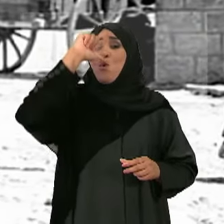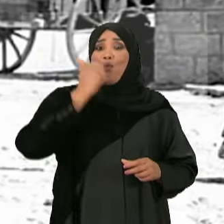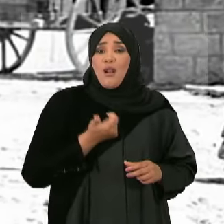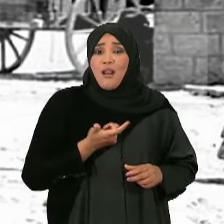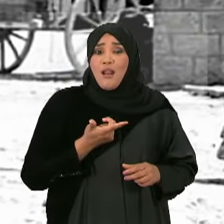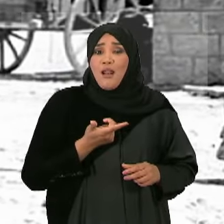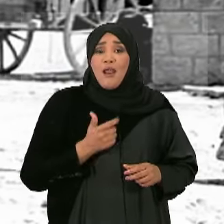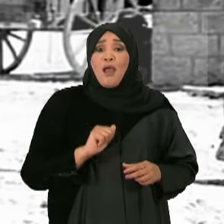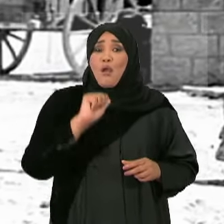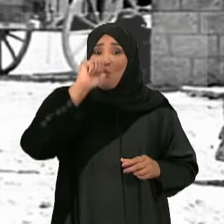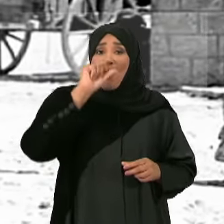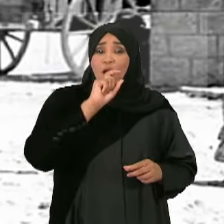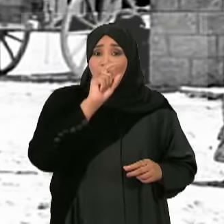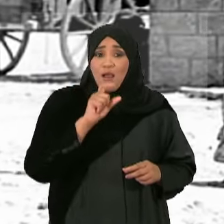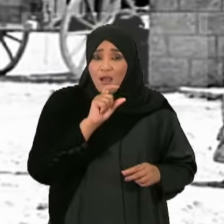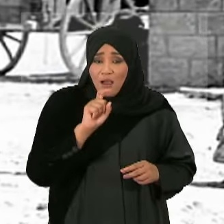النصروية. يا